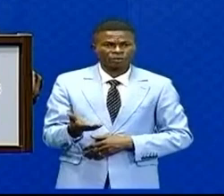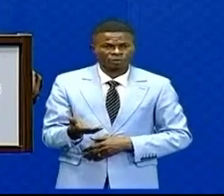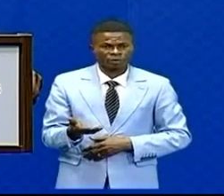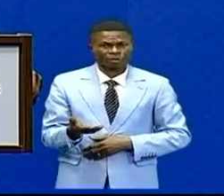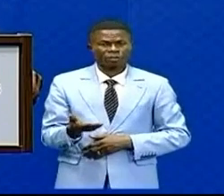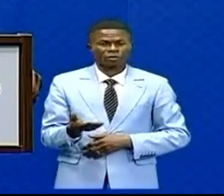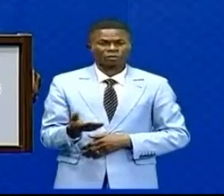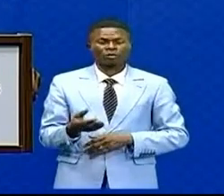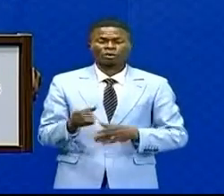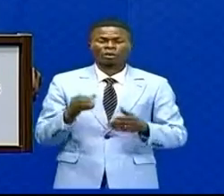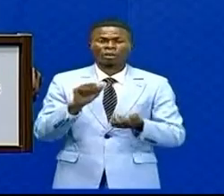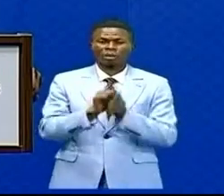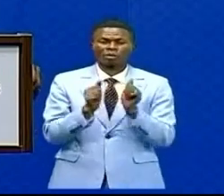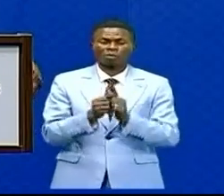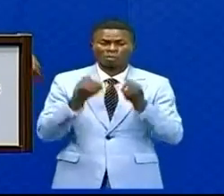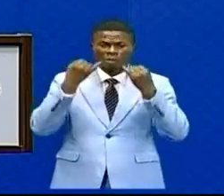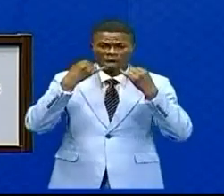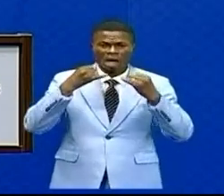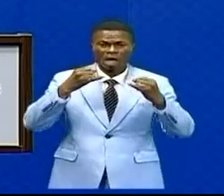Point d'information.